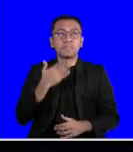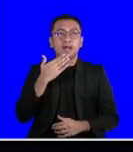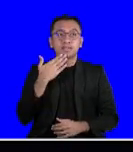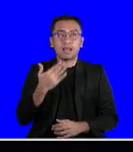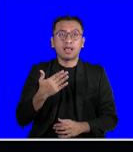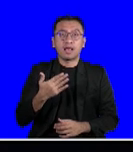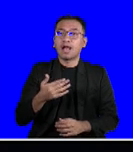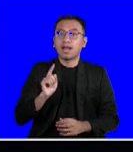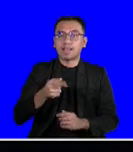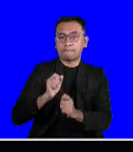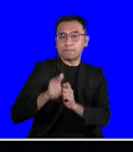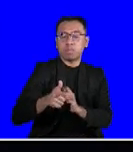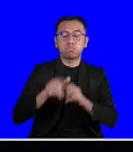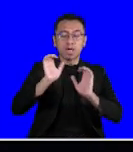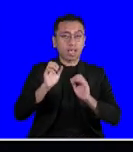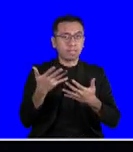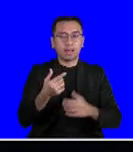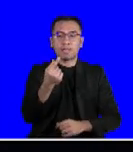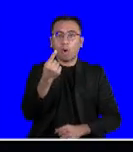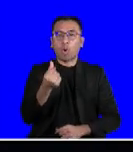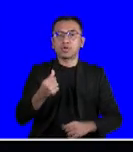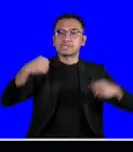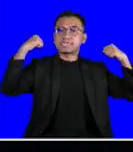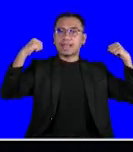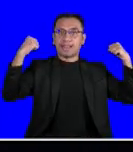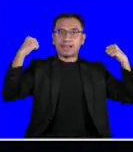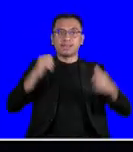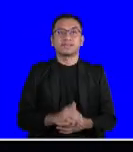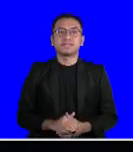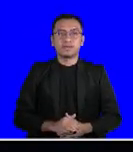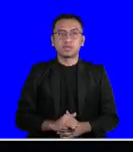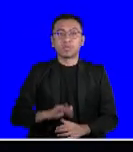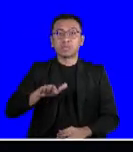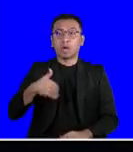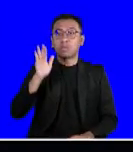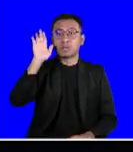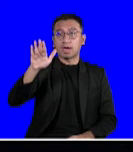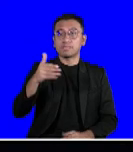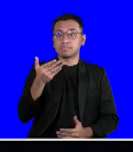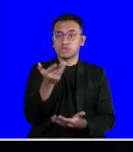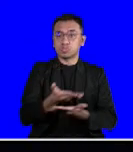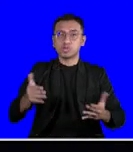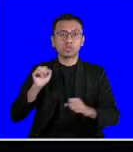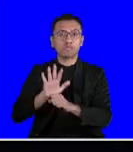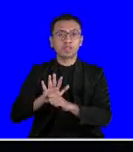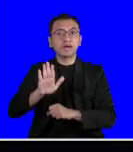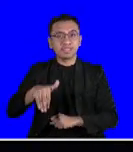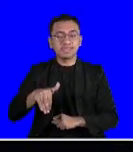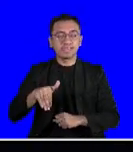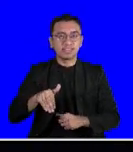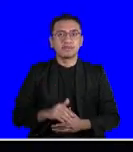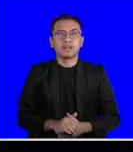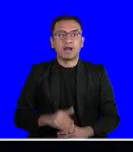biaya kesehatan, ya. Nah, karena itu untuk tahun depan, karena masih berlangsung pandemi, maka